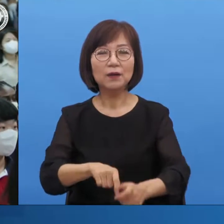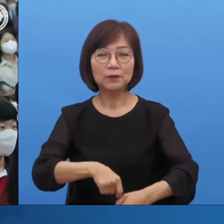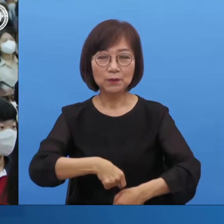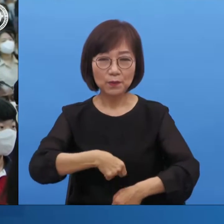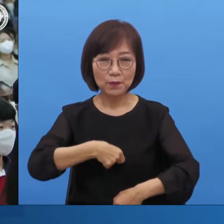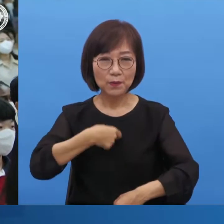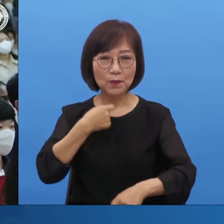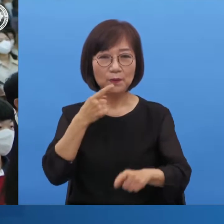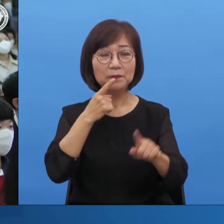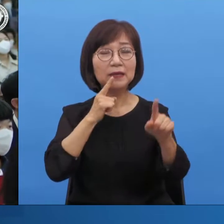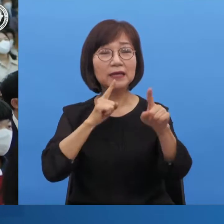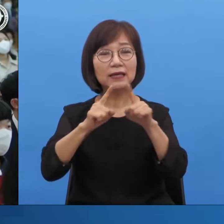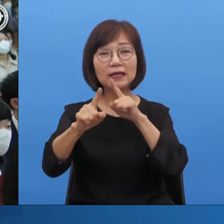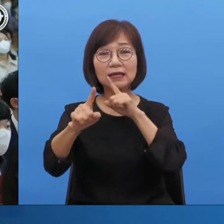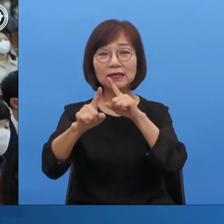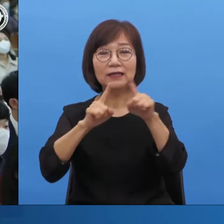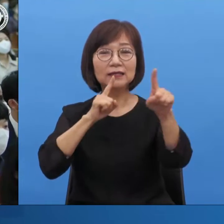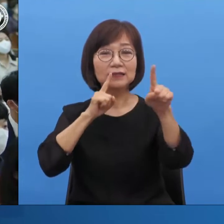참되고